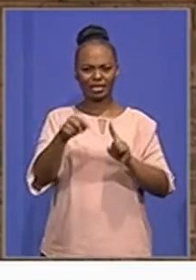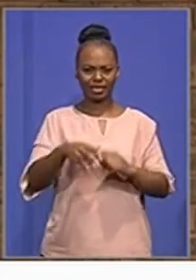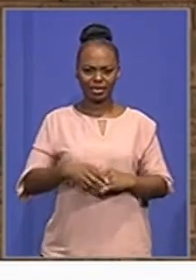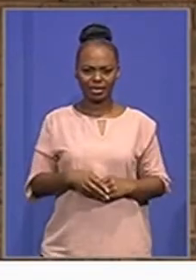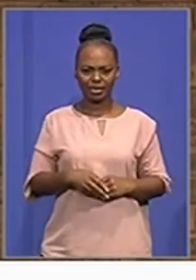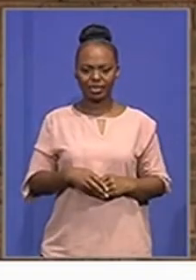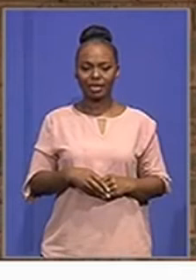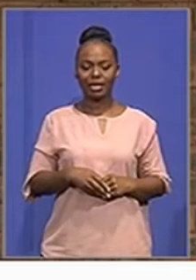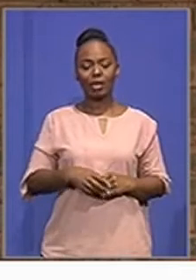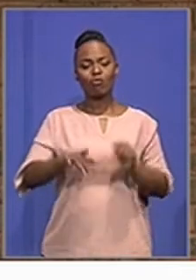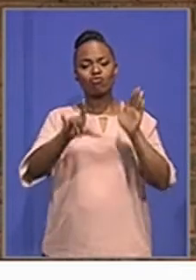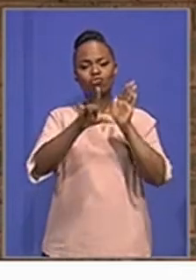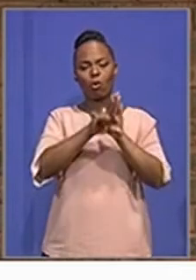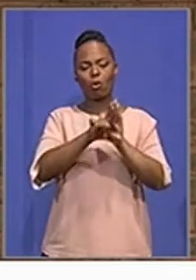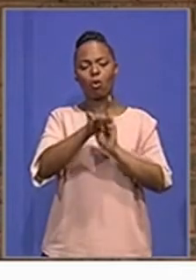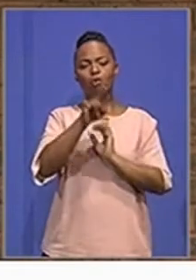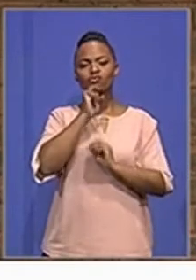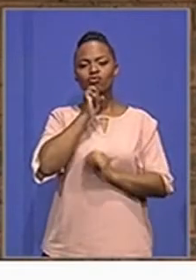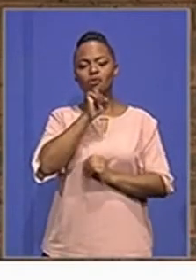Kylie le kiwoga jaraje rust